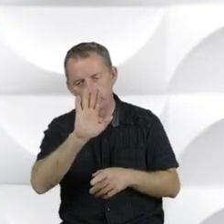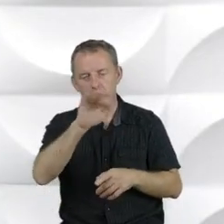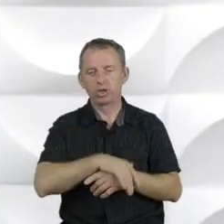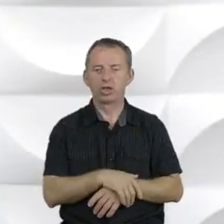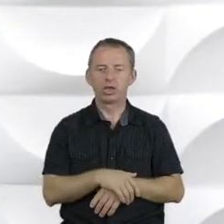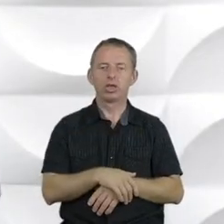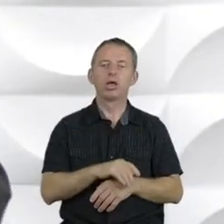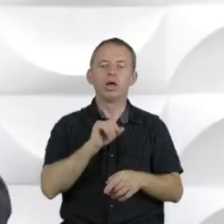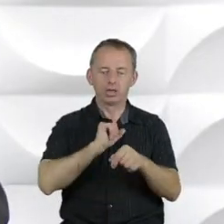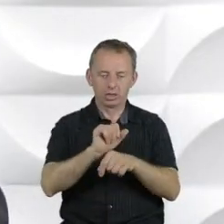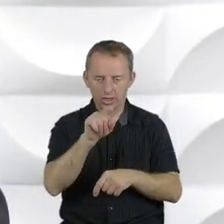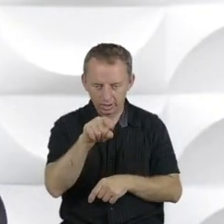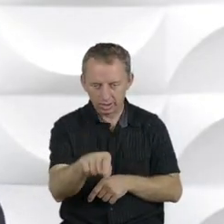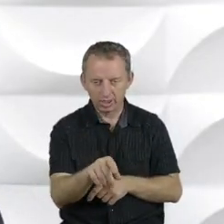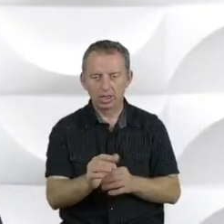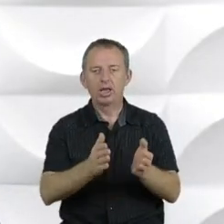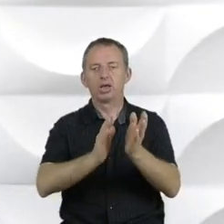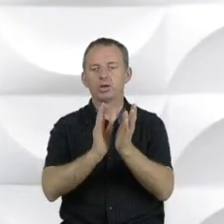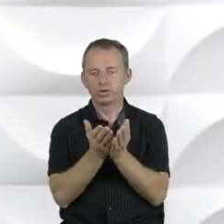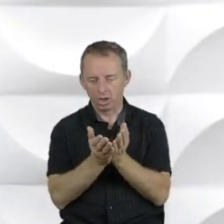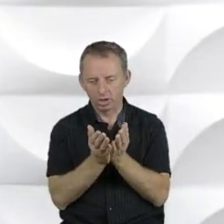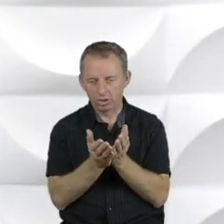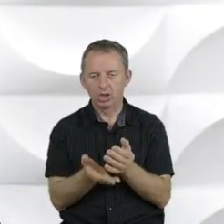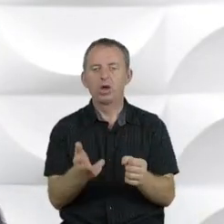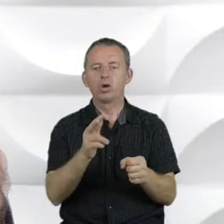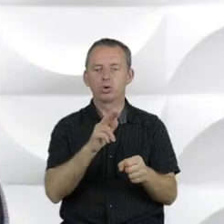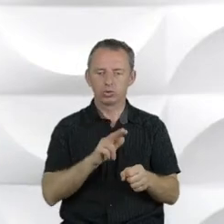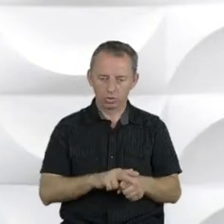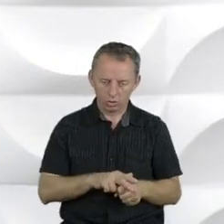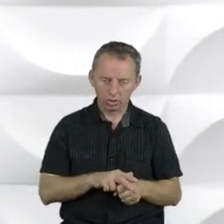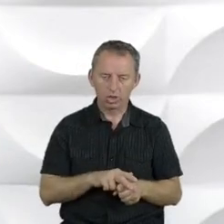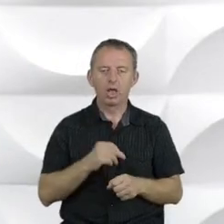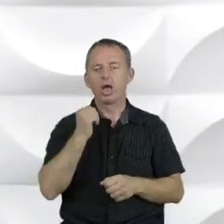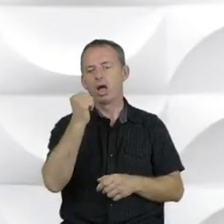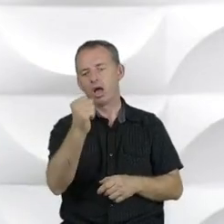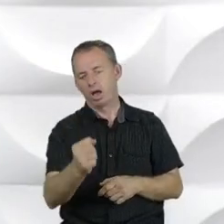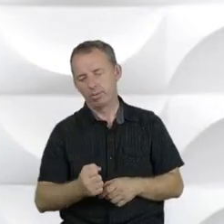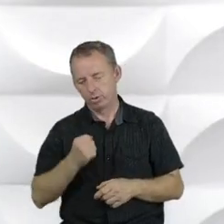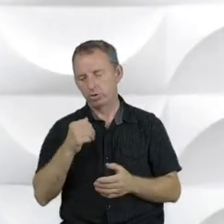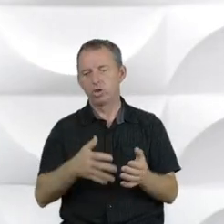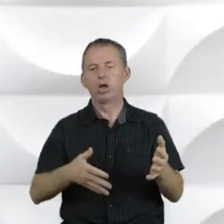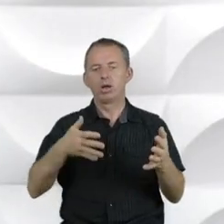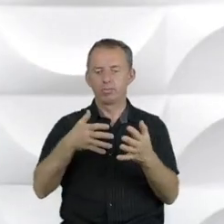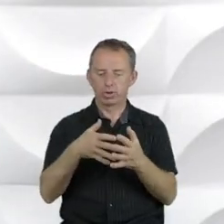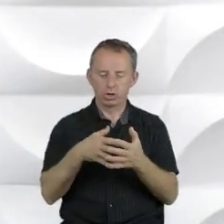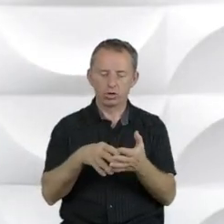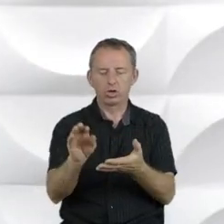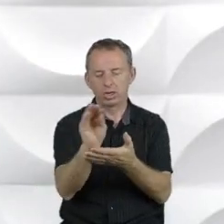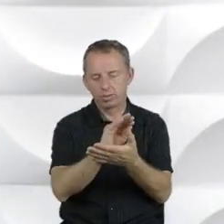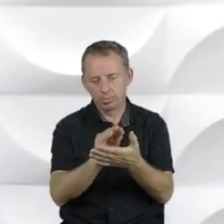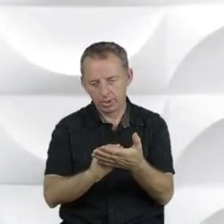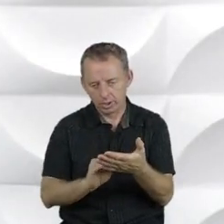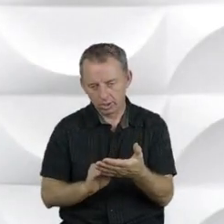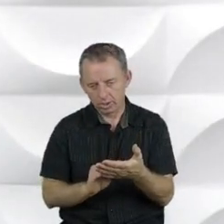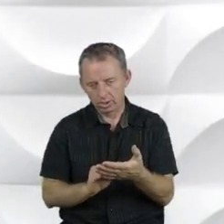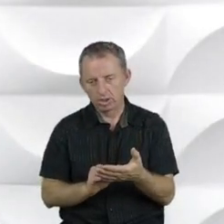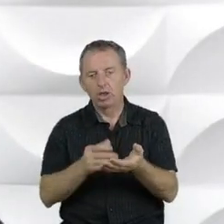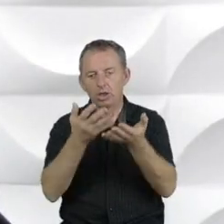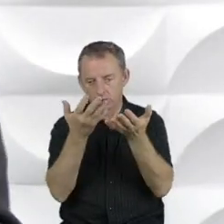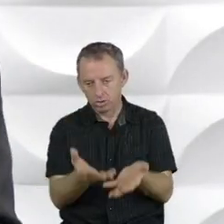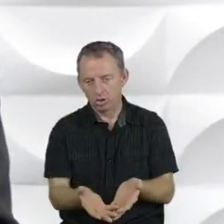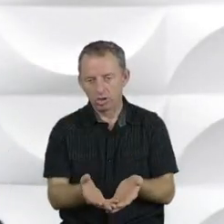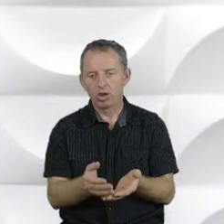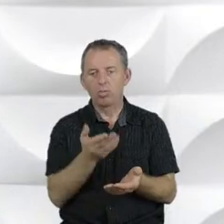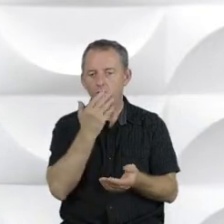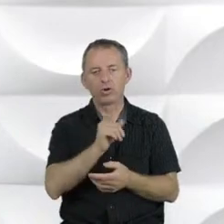to jest jednak ta księga, którą apostołowie i prorocy spisali. I ja w tym wydaniu, ja nie mówię,